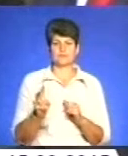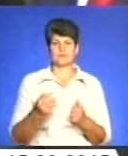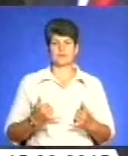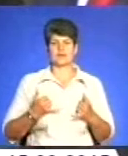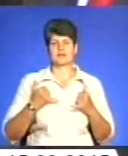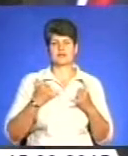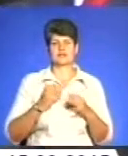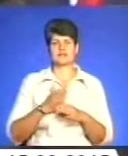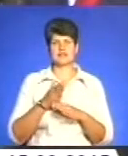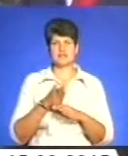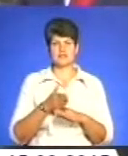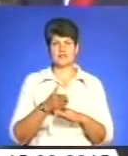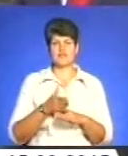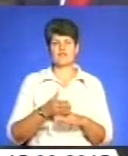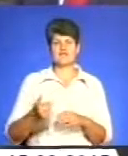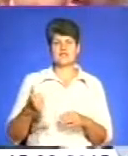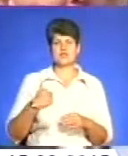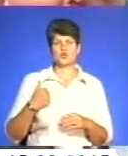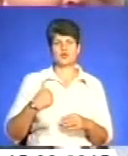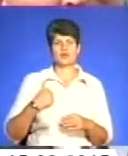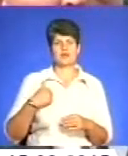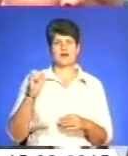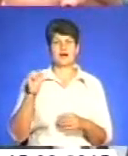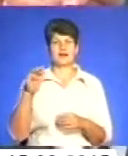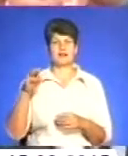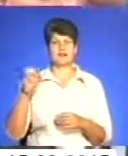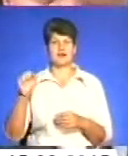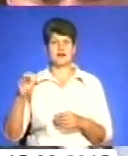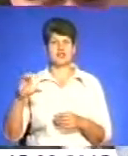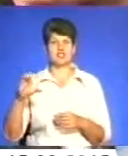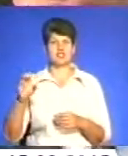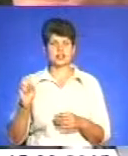– військовий аташе Королівства Норвегія.